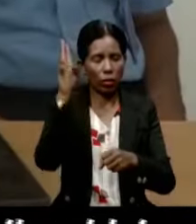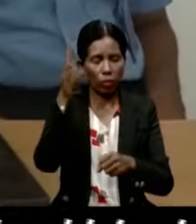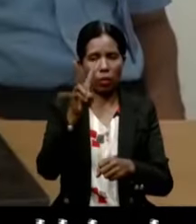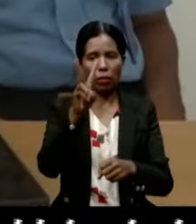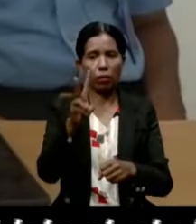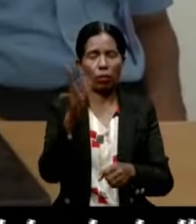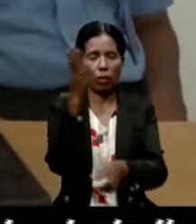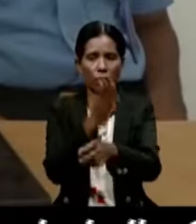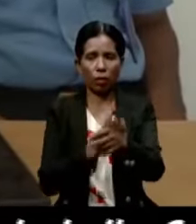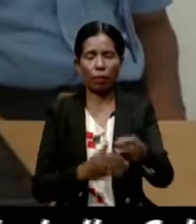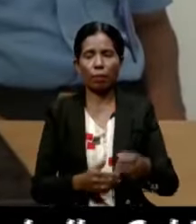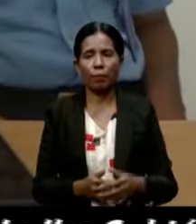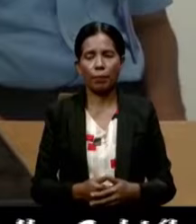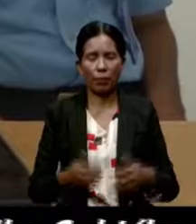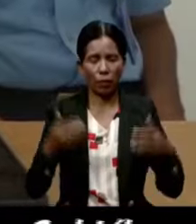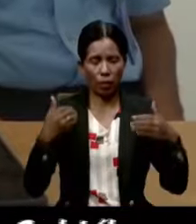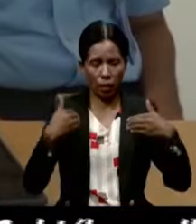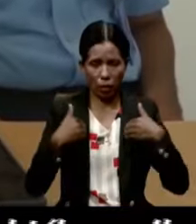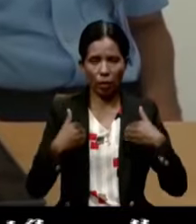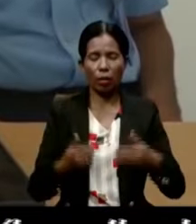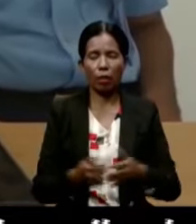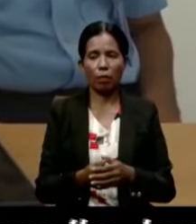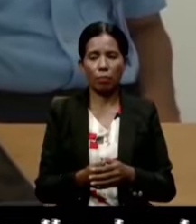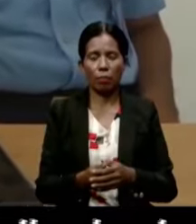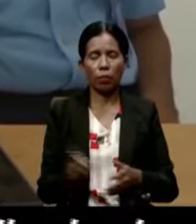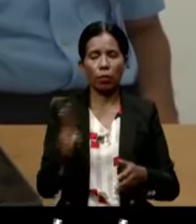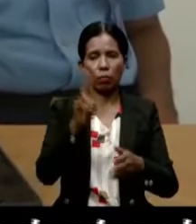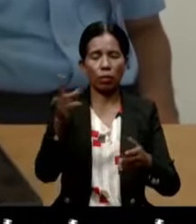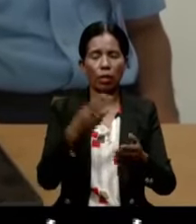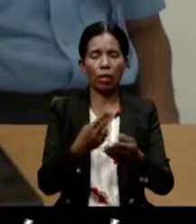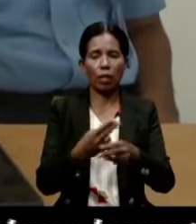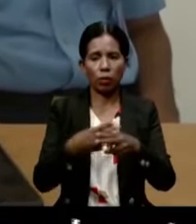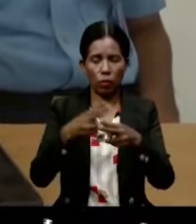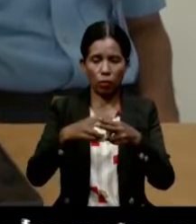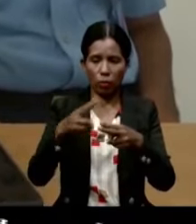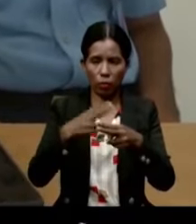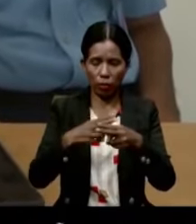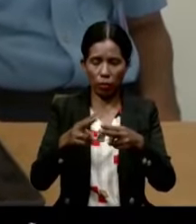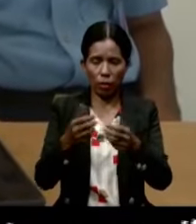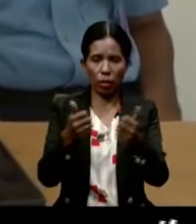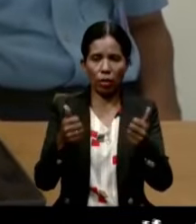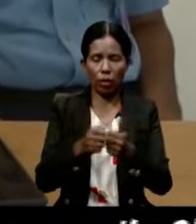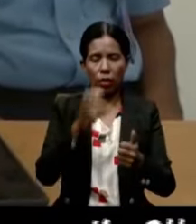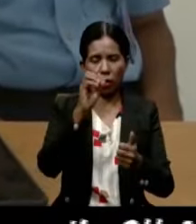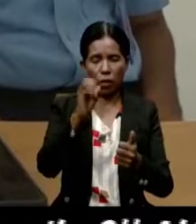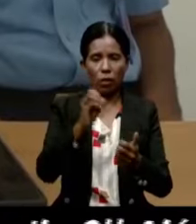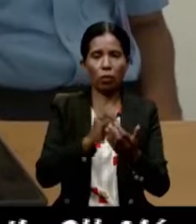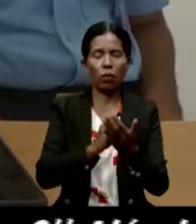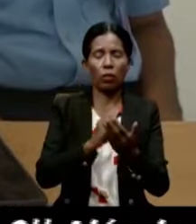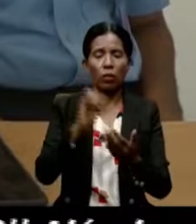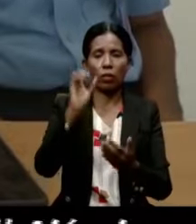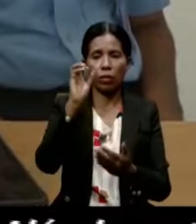hetanta. Iha mos kaju arma berangkas, nebe ma akontese iha Aldea 04 Setembro ia Kampung